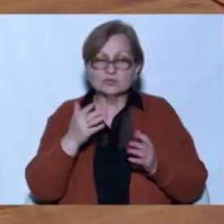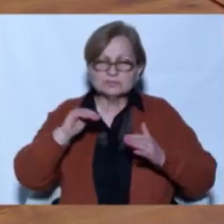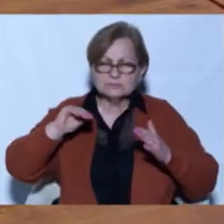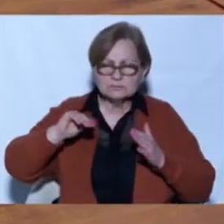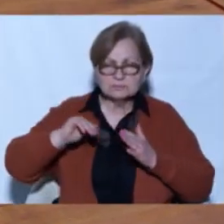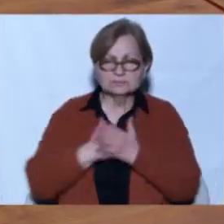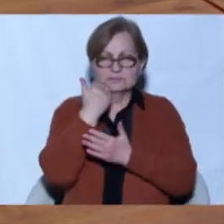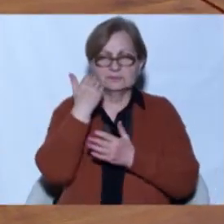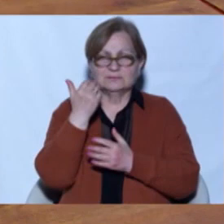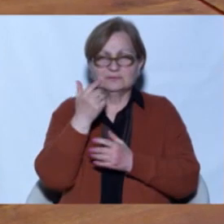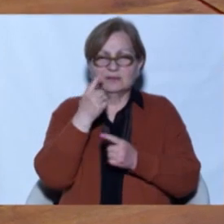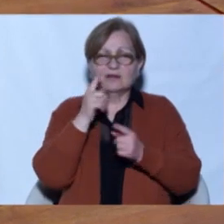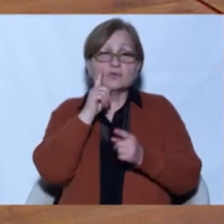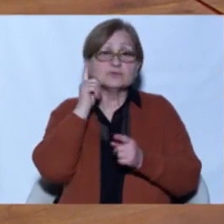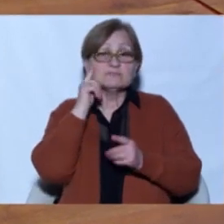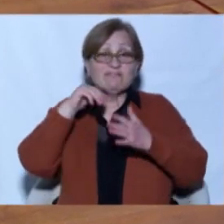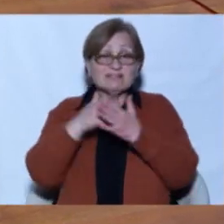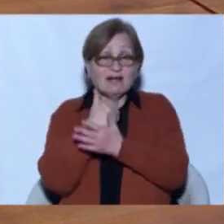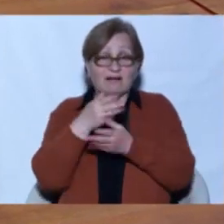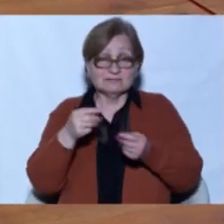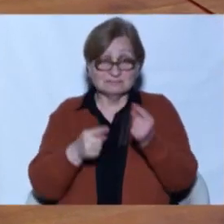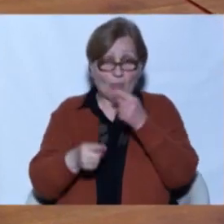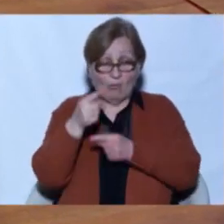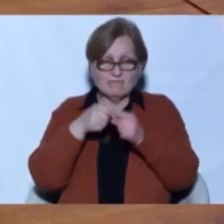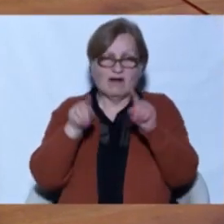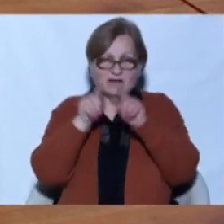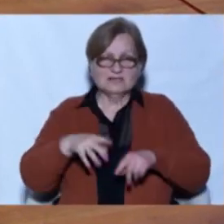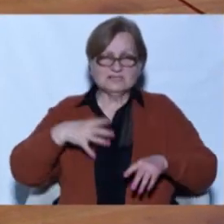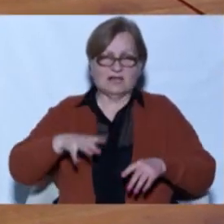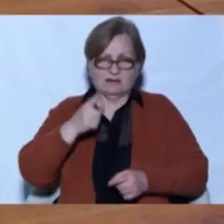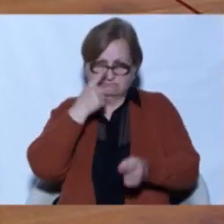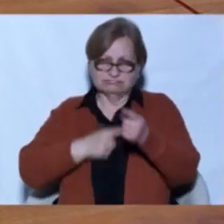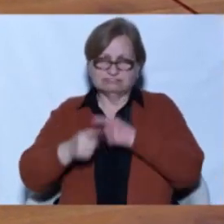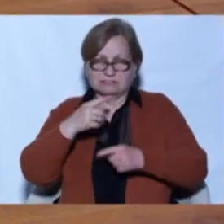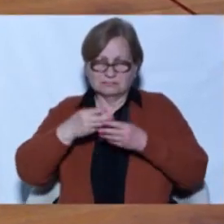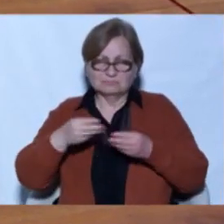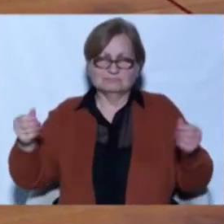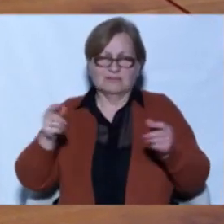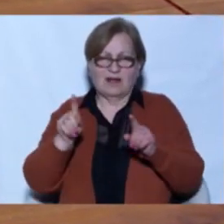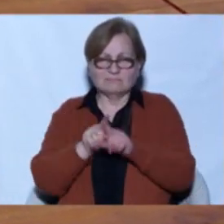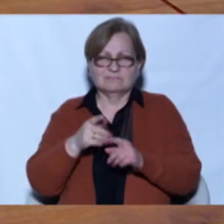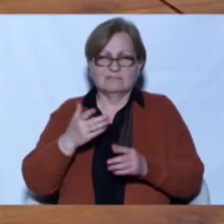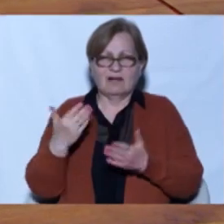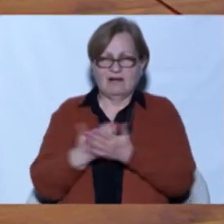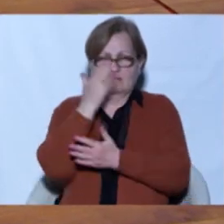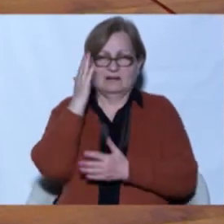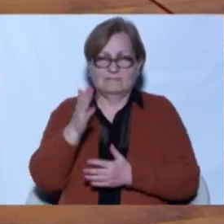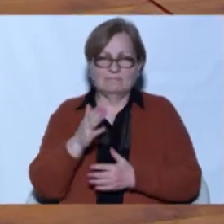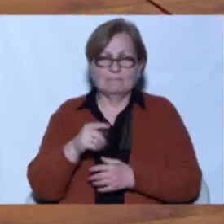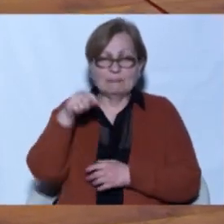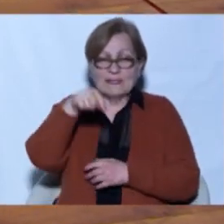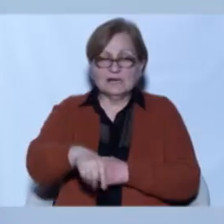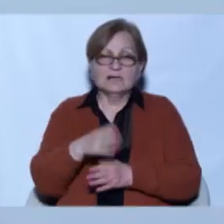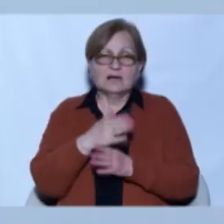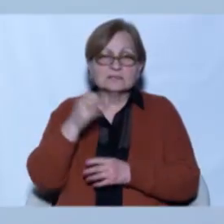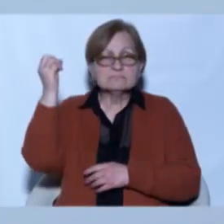განახლებას და კიდევ იმ ტბის ძირას ამ წალკოტში იყო მზიანი ჩრდილები